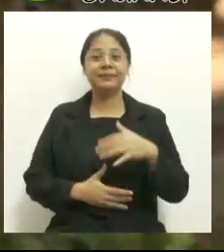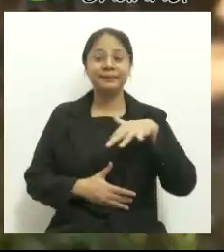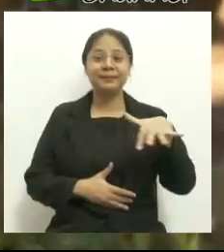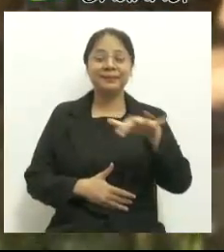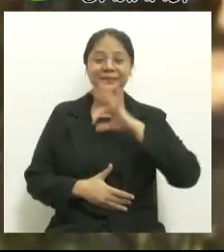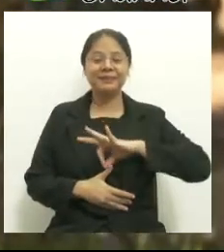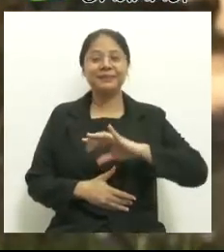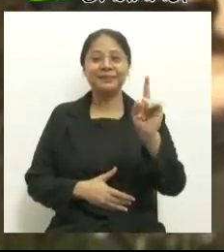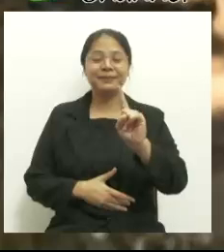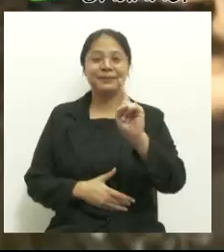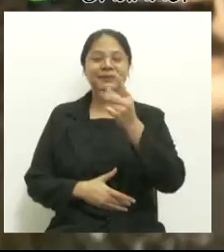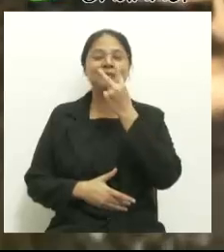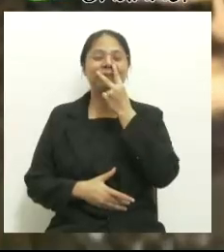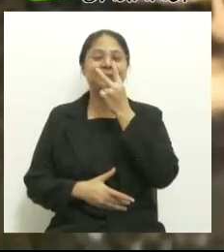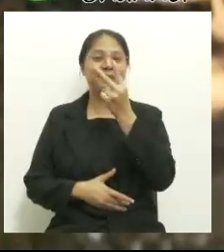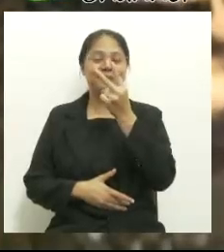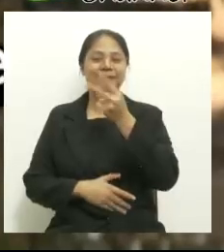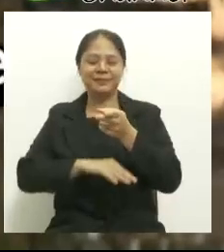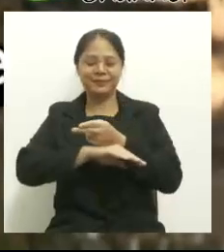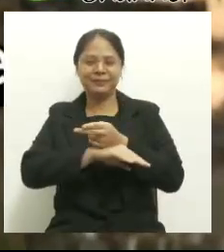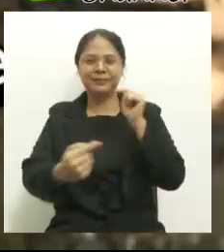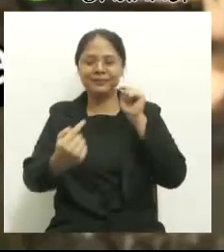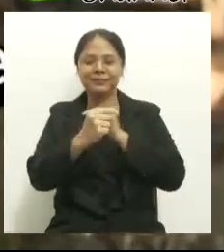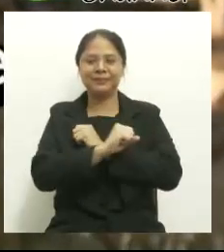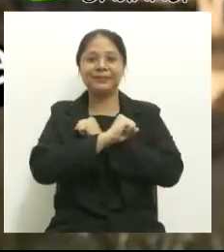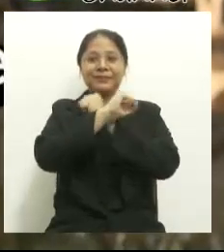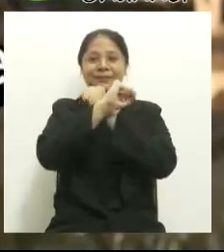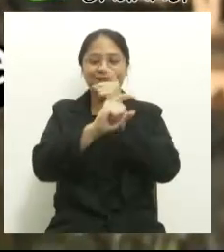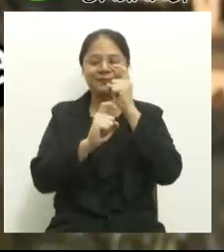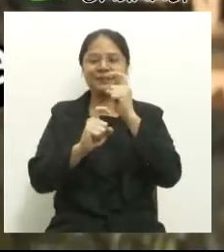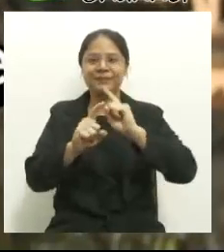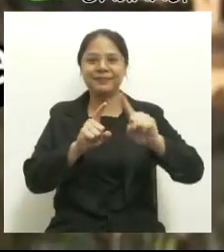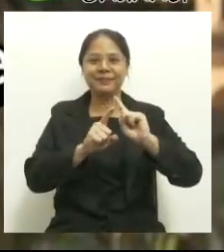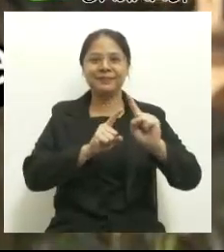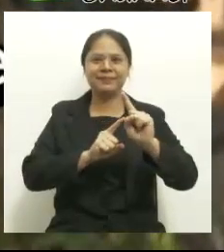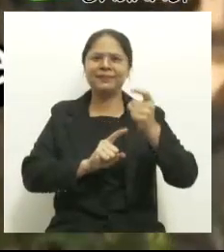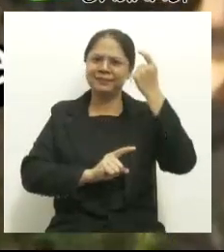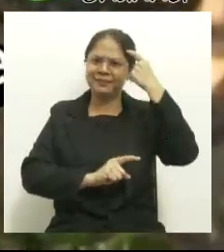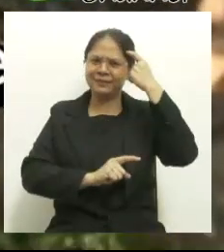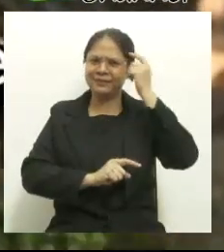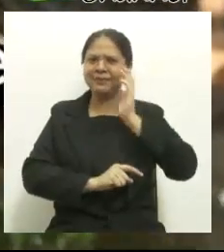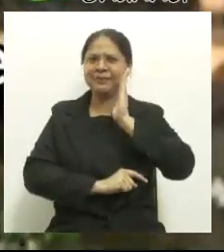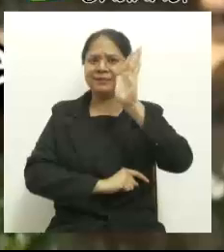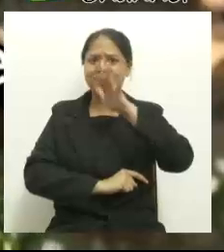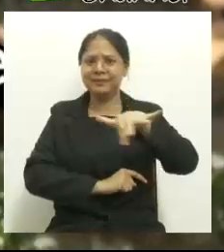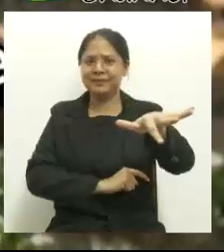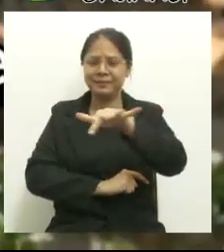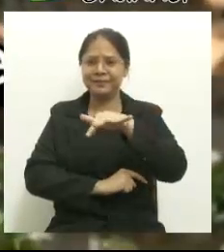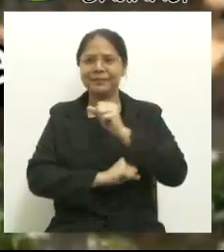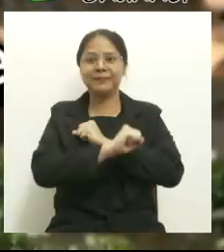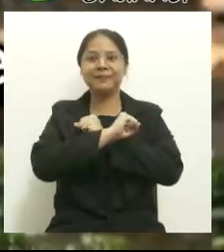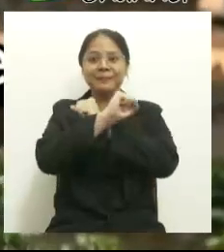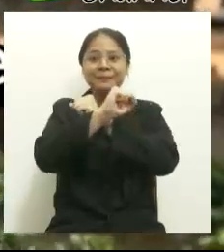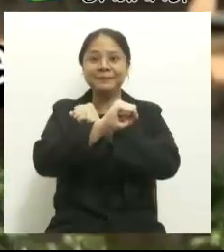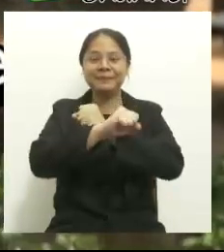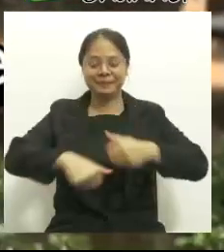หลังจากได้ชมแผนเผชิญเหตุของโรงเรียนบ้านอินทนิลหวังว่าจะเป็นประโยชน์กับโรงเรียนอื่นๆทั่วประเทศในการเอาชีวิตร